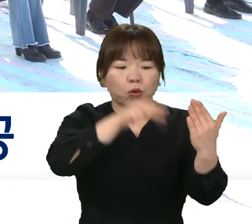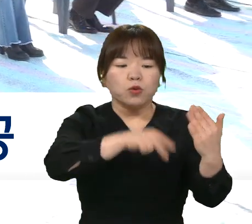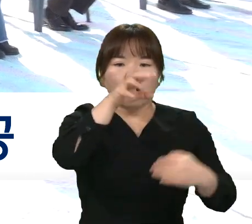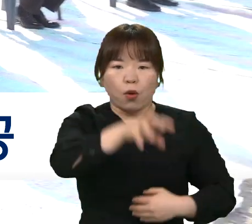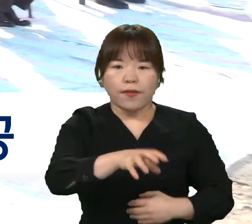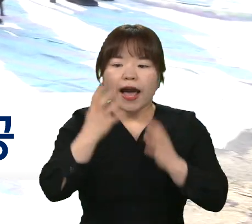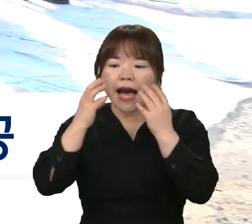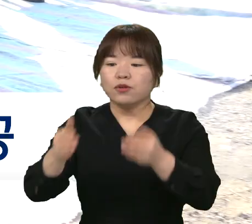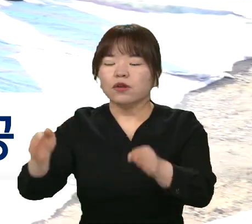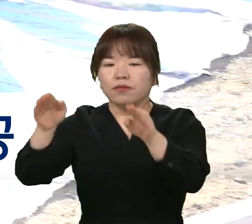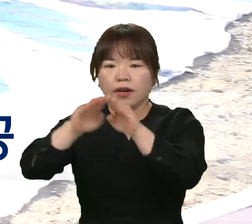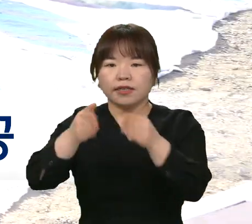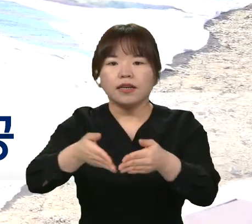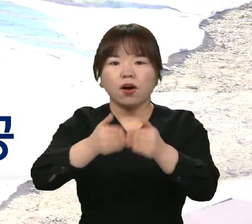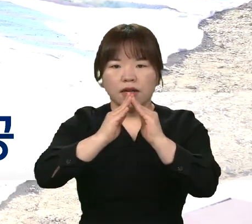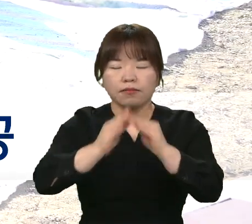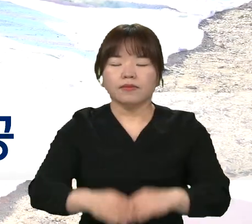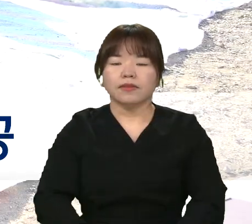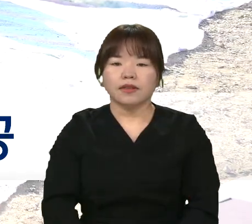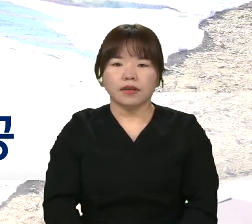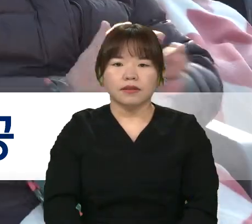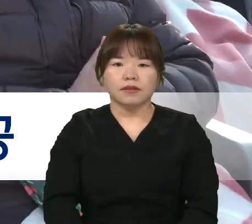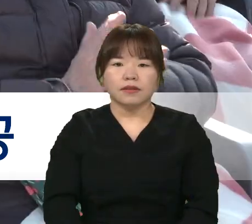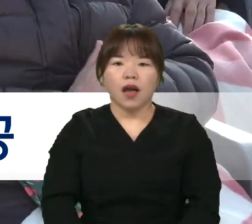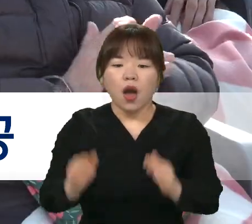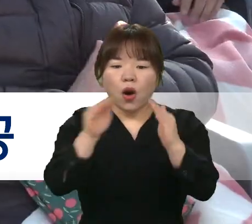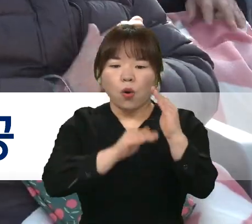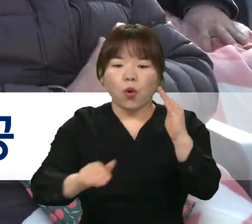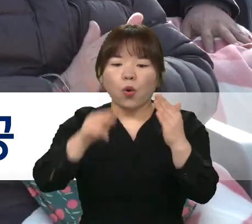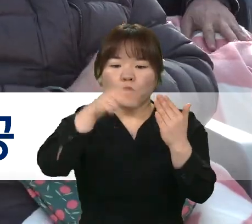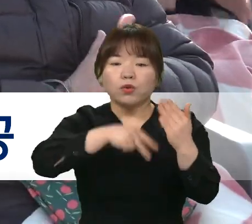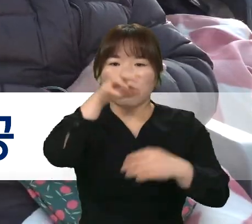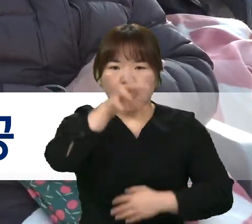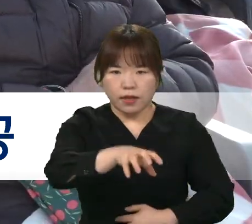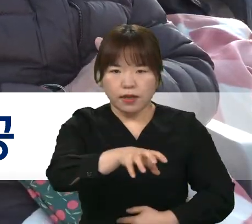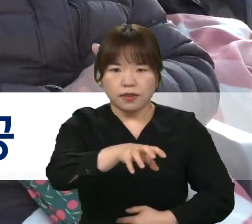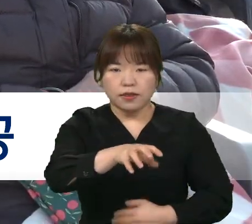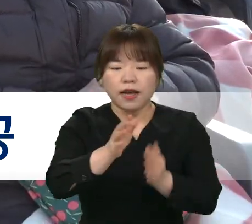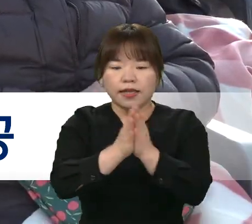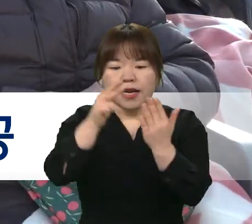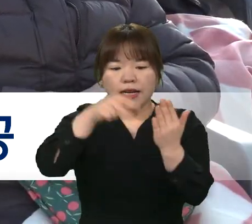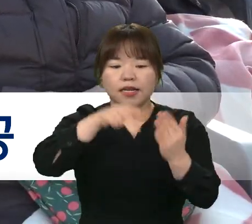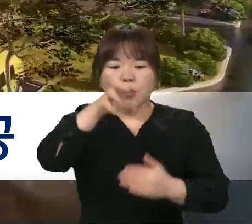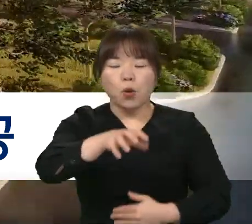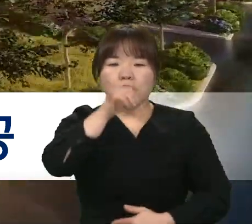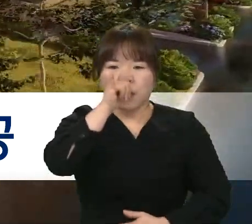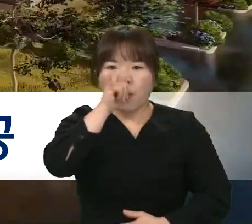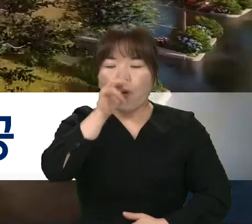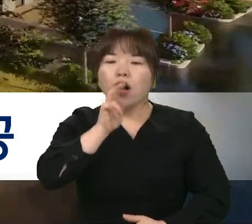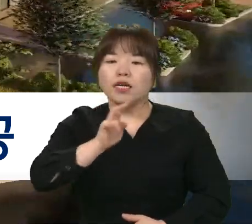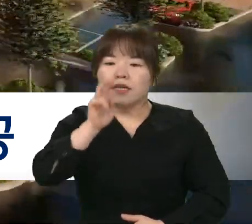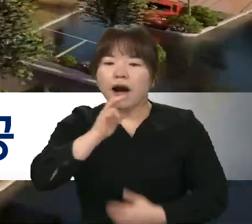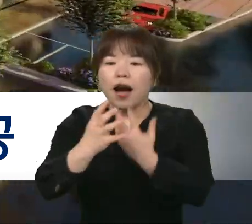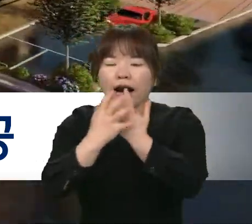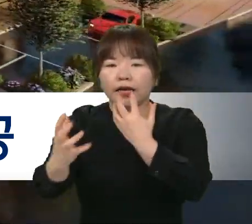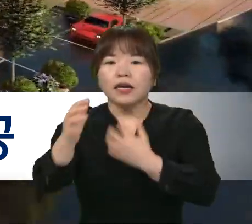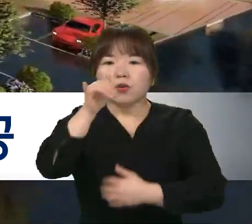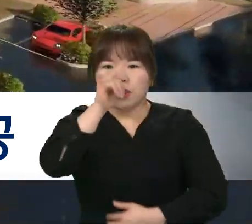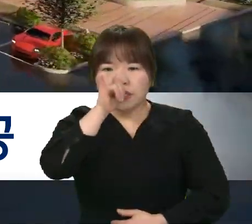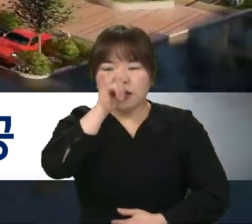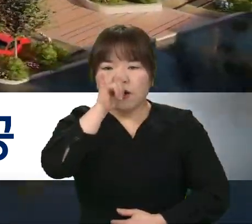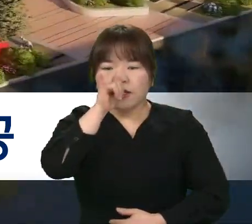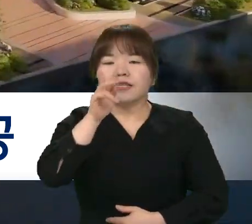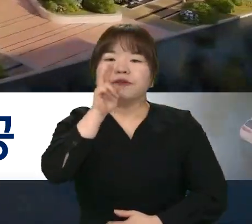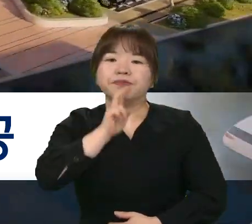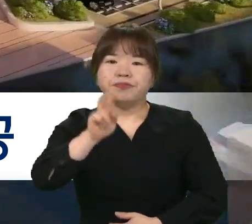아이누리 플라자를 관리 팝니다 공공도서관은 도서관 함께 음악 강당 등을 갖춰